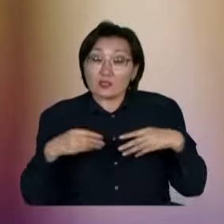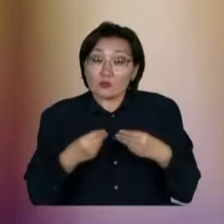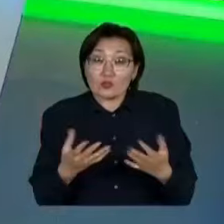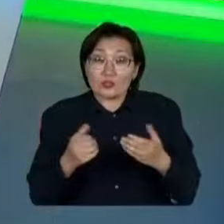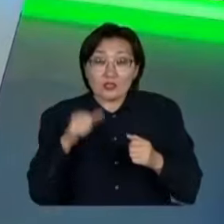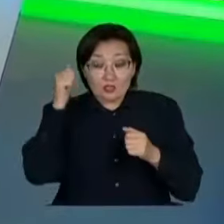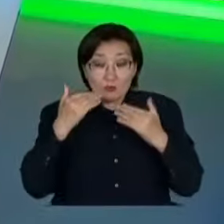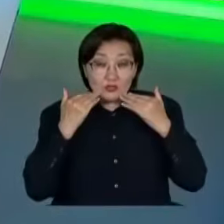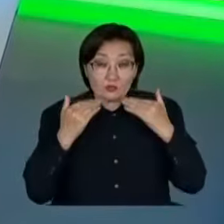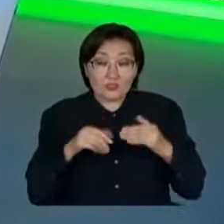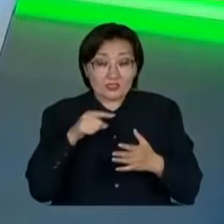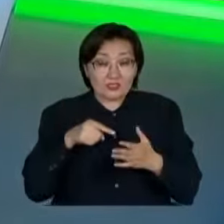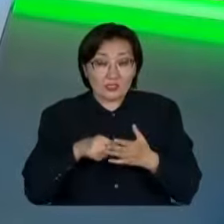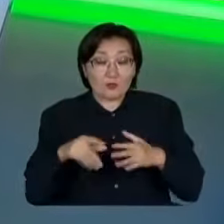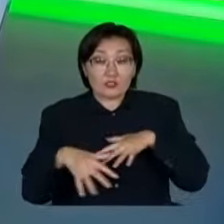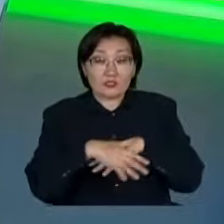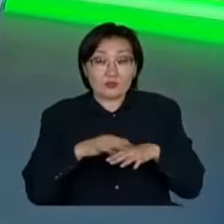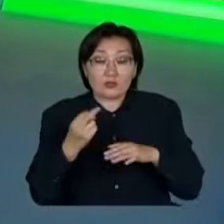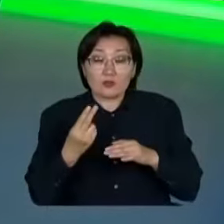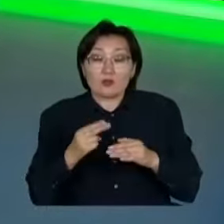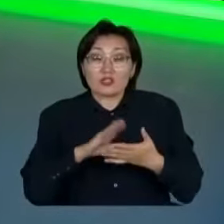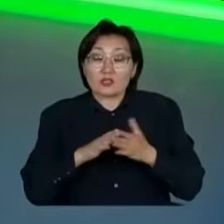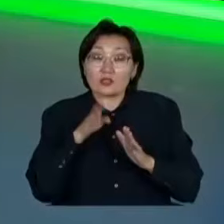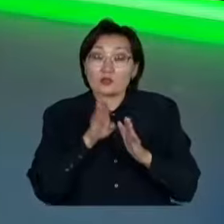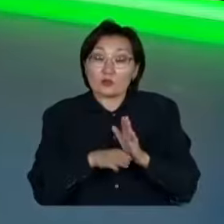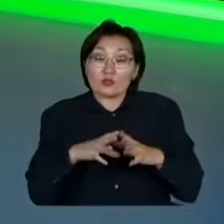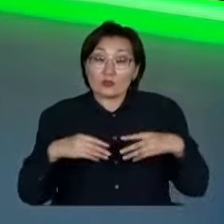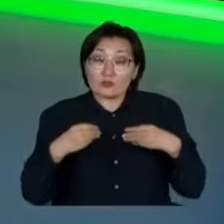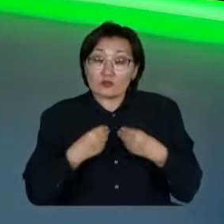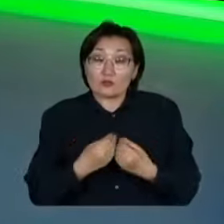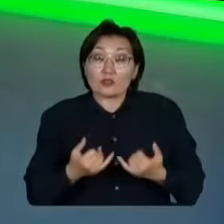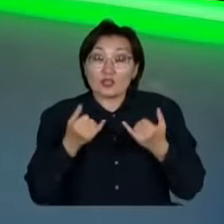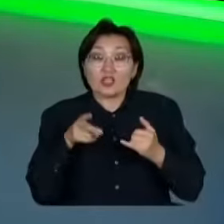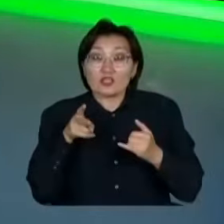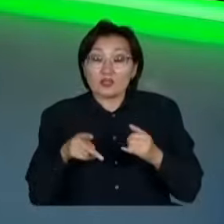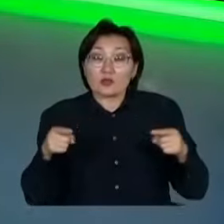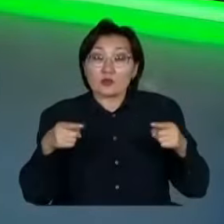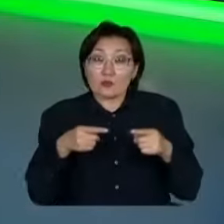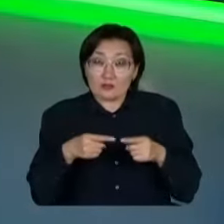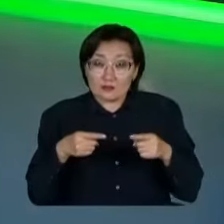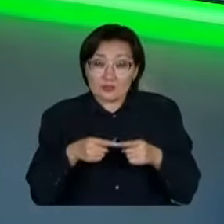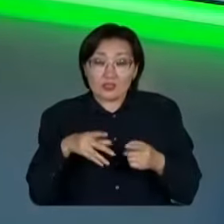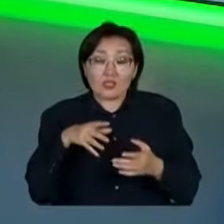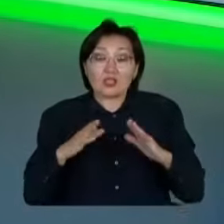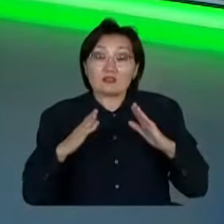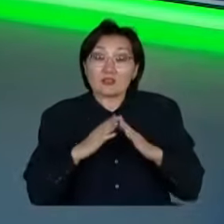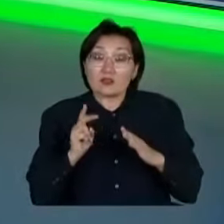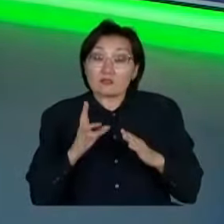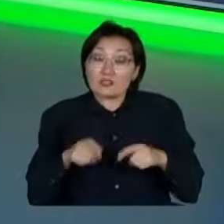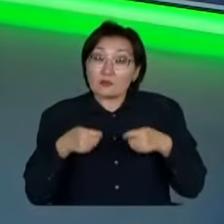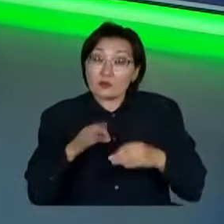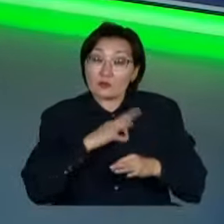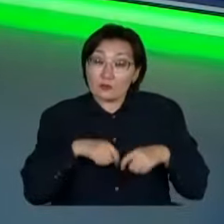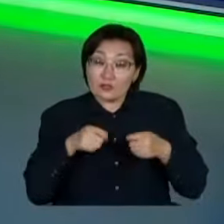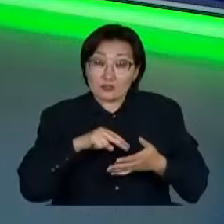жыл соңына дейін мегаполис халқының әлеуметтік осал топтары үшін 2000 жалдамалы пәтерді пайдалануға беру жоспарланып отыр.